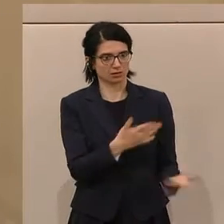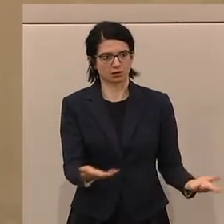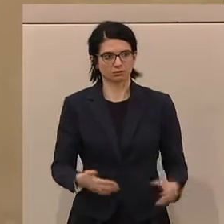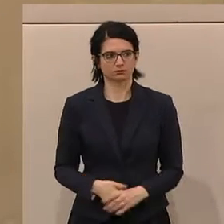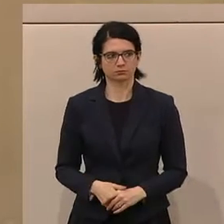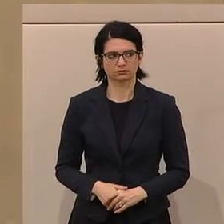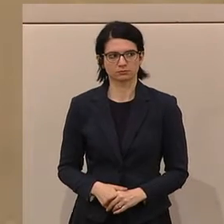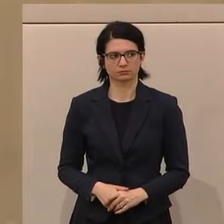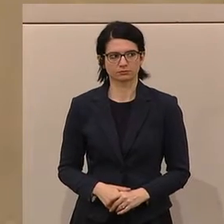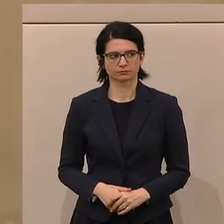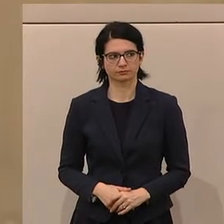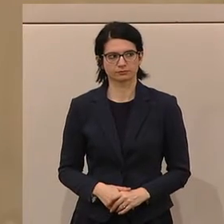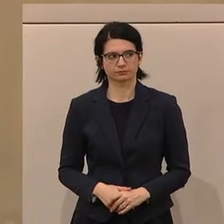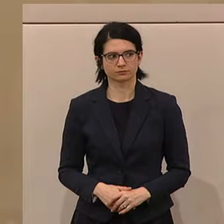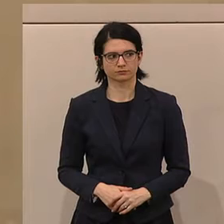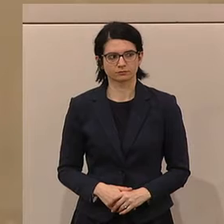zurückkehren.